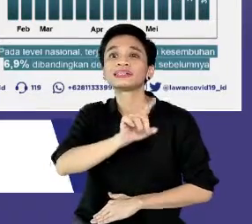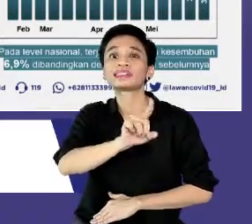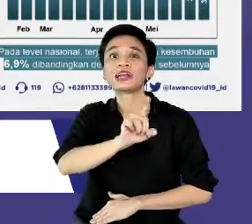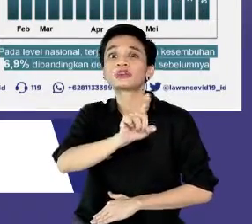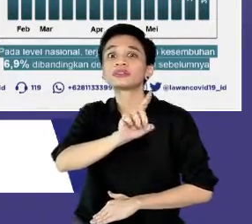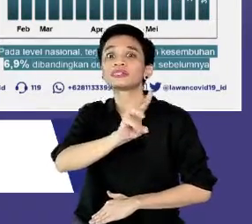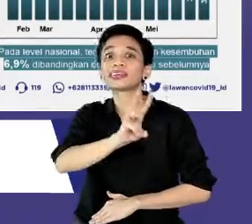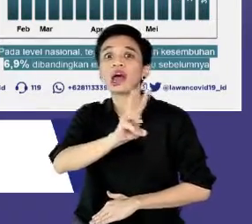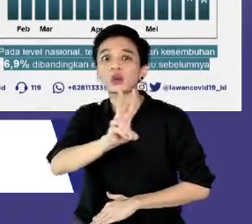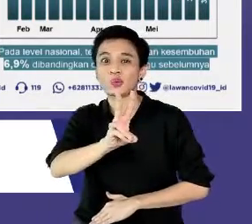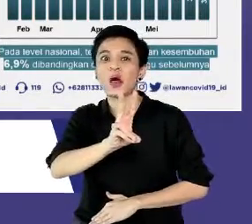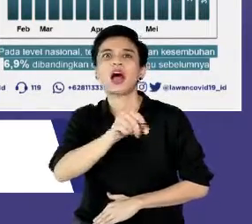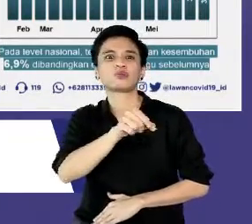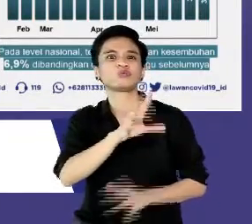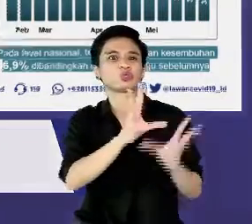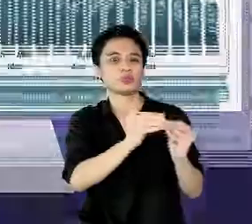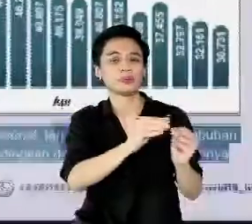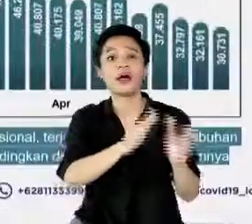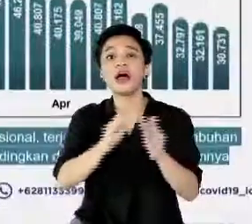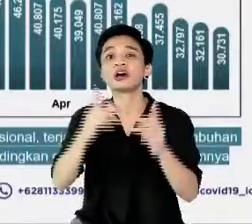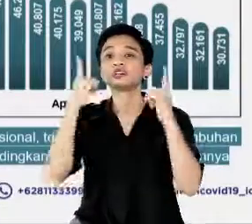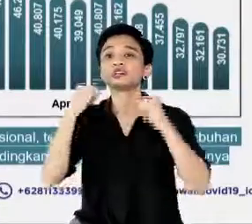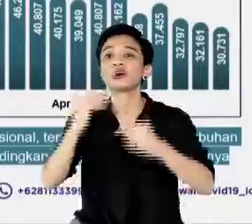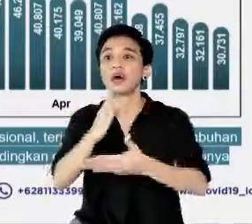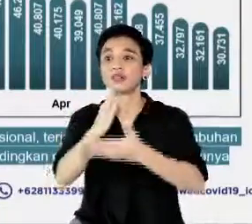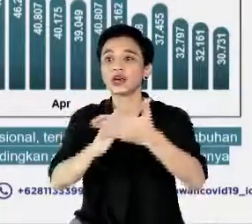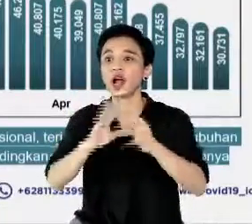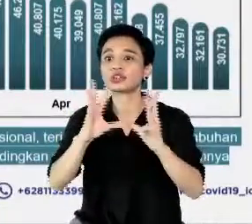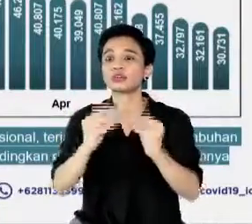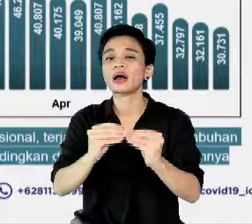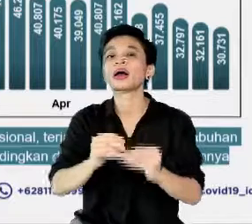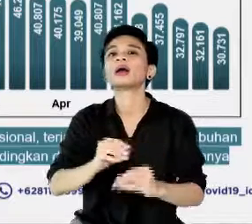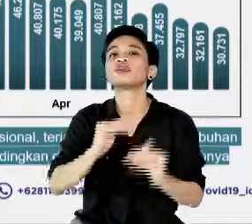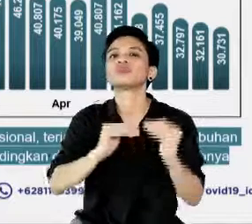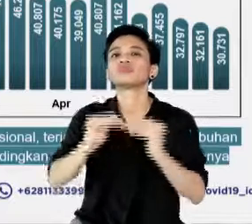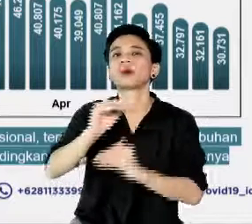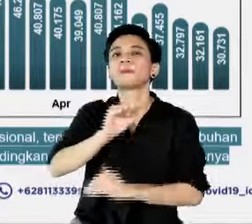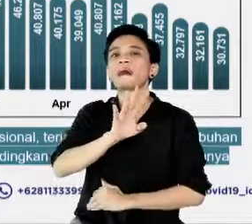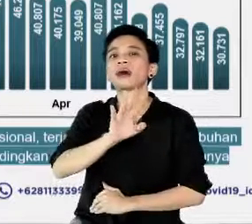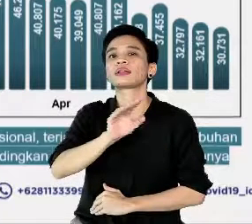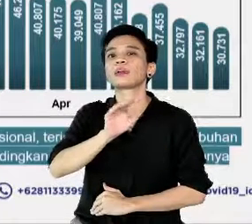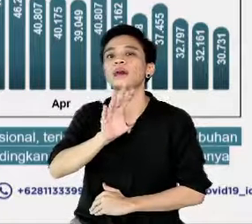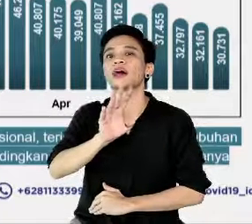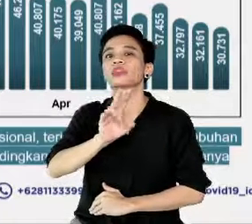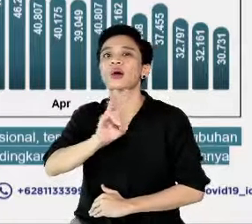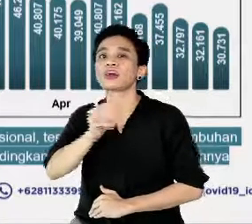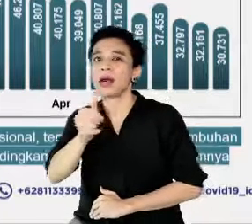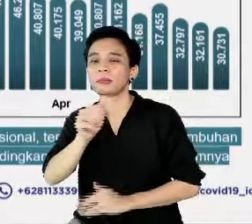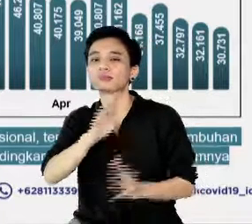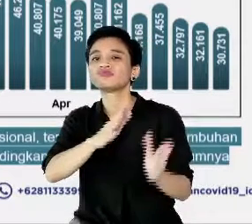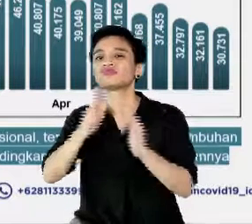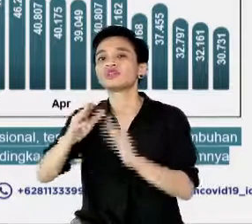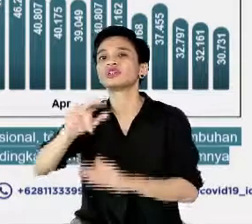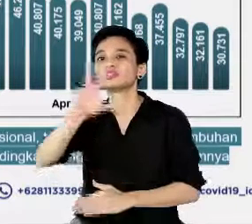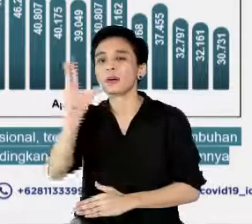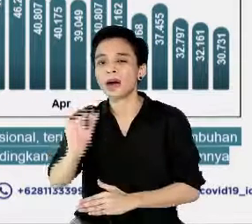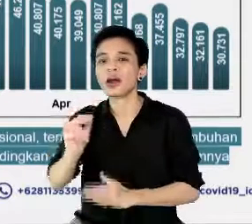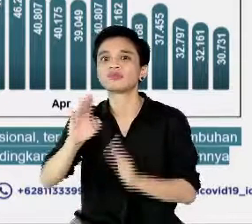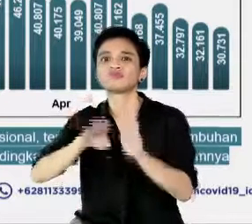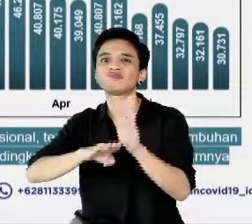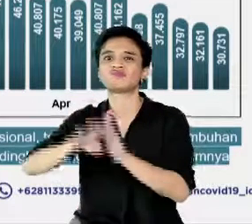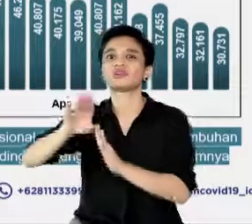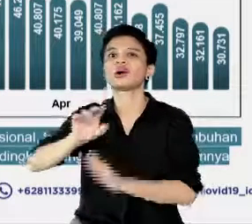7132 kasus Jawa Tengah naik 4426 kasus Jawa Barat